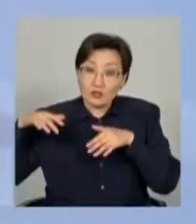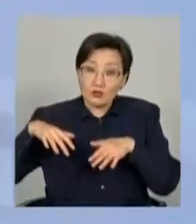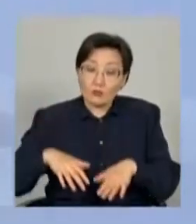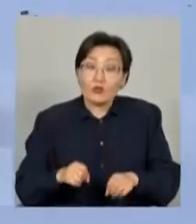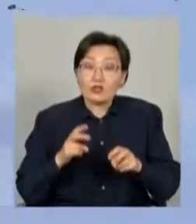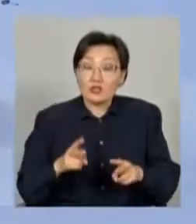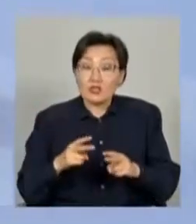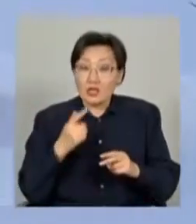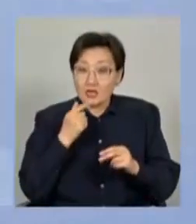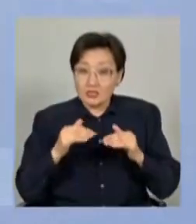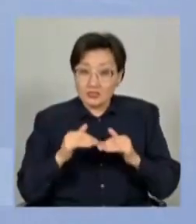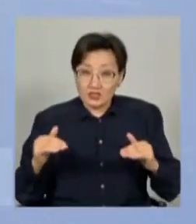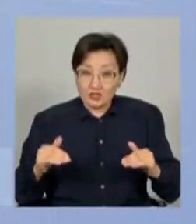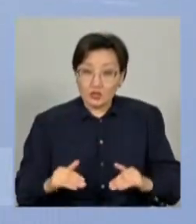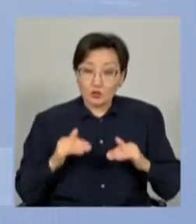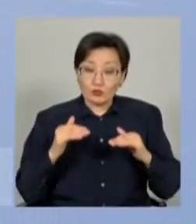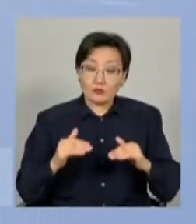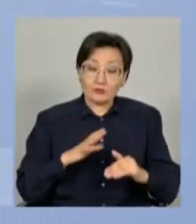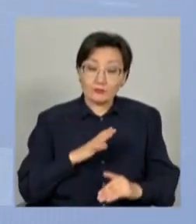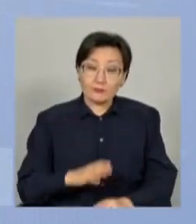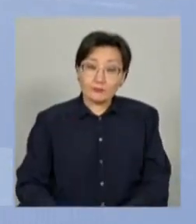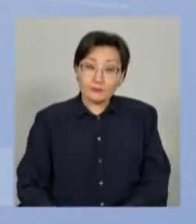қаупі қызыл деңгейіне дейін жеткен.